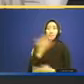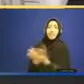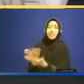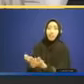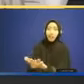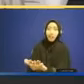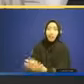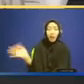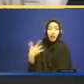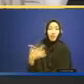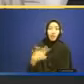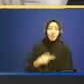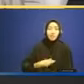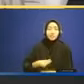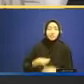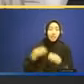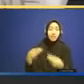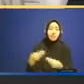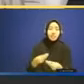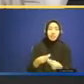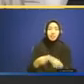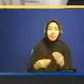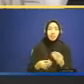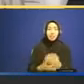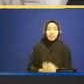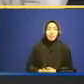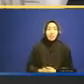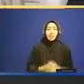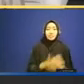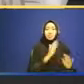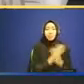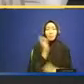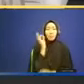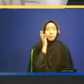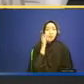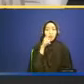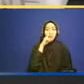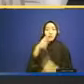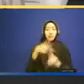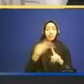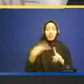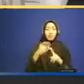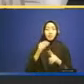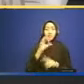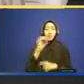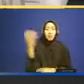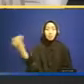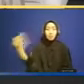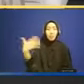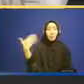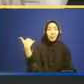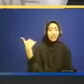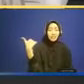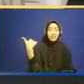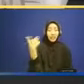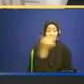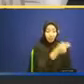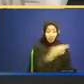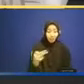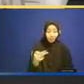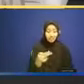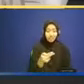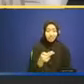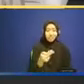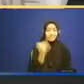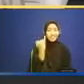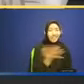jadi ayo dikasih warning. Kalau yang Pak, maaf ya Pak Febrio, yang dikatakan Pak Febrio tadi itu, Indonesia nggak ada